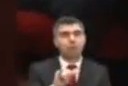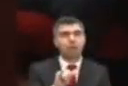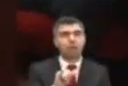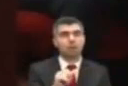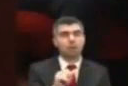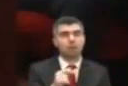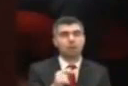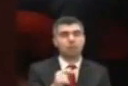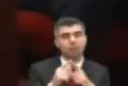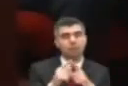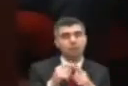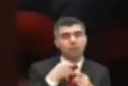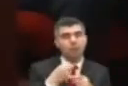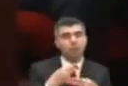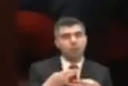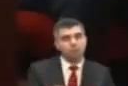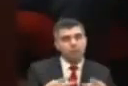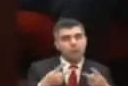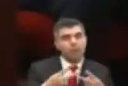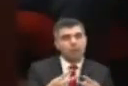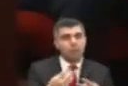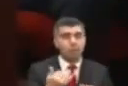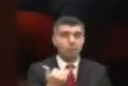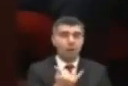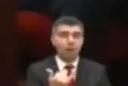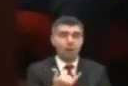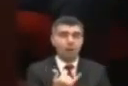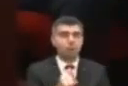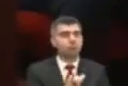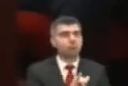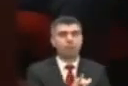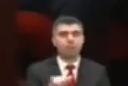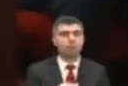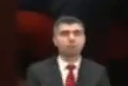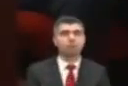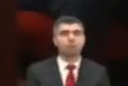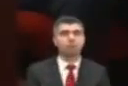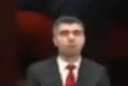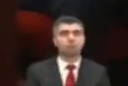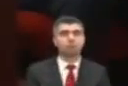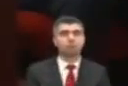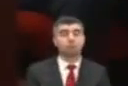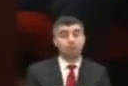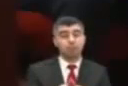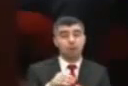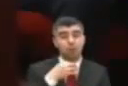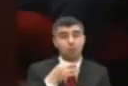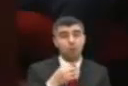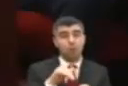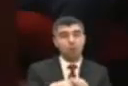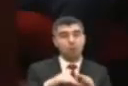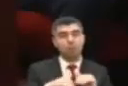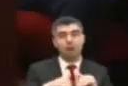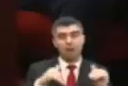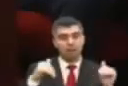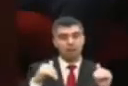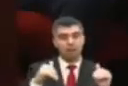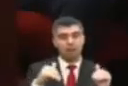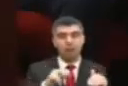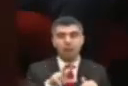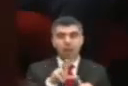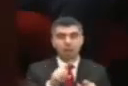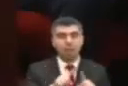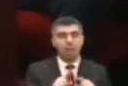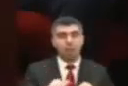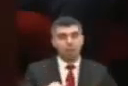رسمي، خليونا من اللعب. تبداو قال الحكومه، وراكم برلمانيين عارفين شنو هو الحكومه، عارفين شنو هو الوزير، ما عرفت